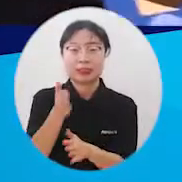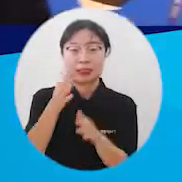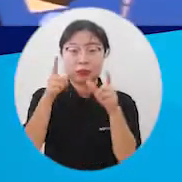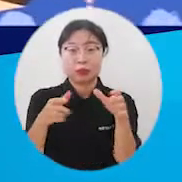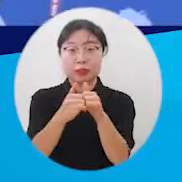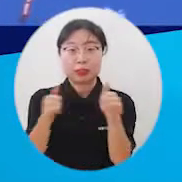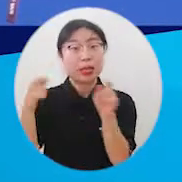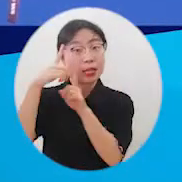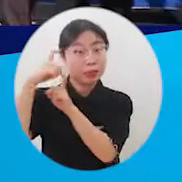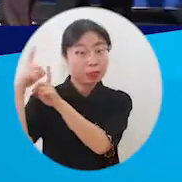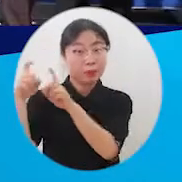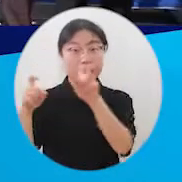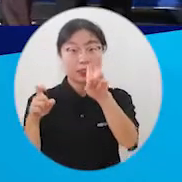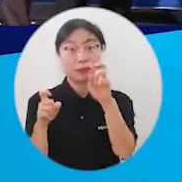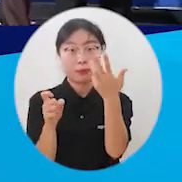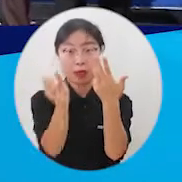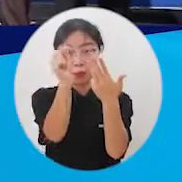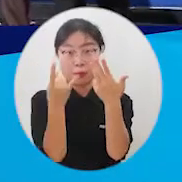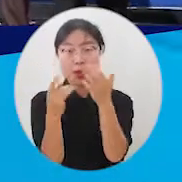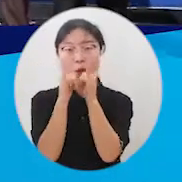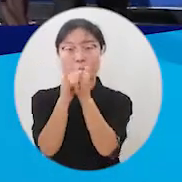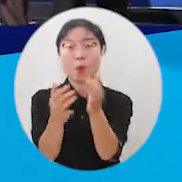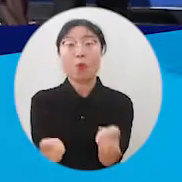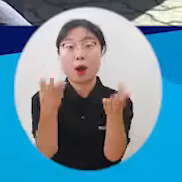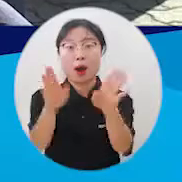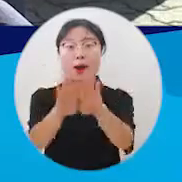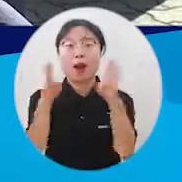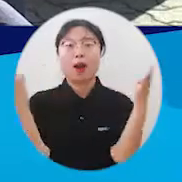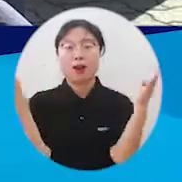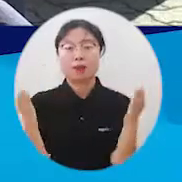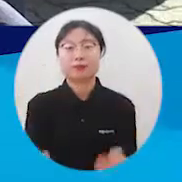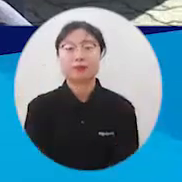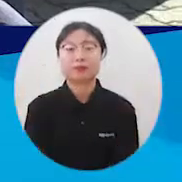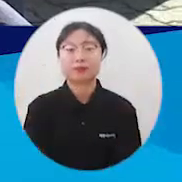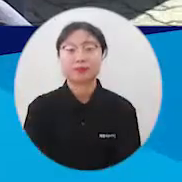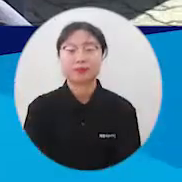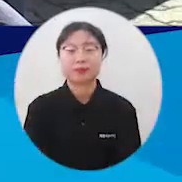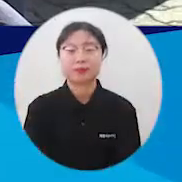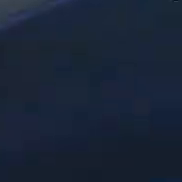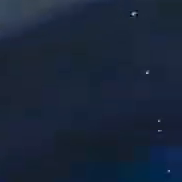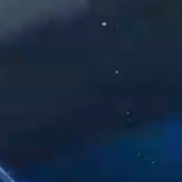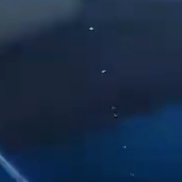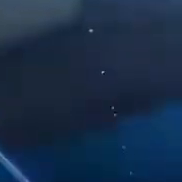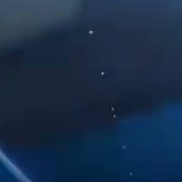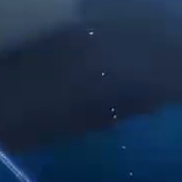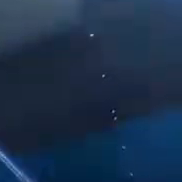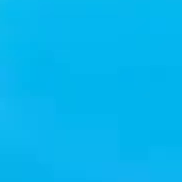의영 씨가 시민의 날을 기념하여 제28회 시민대상 시상식을 진행했습니다.